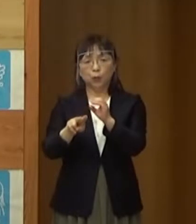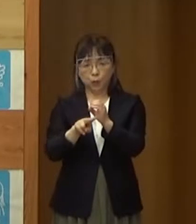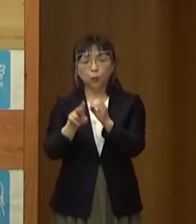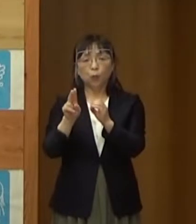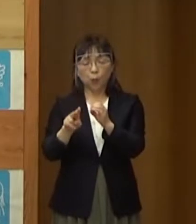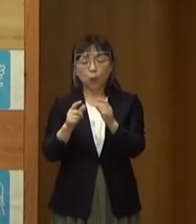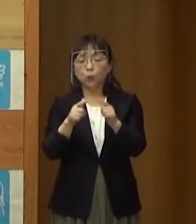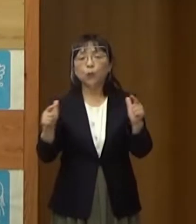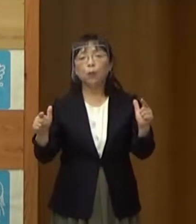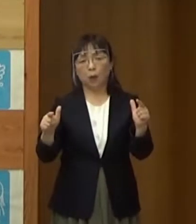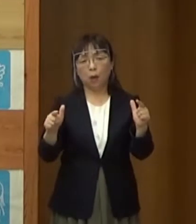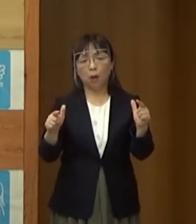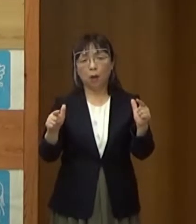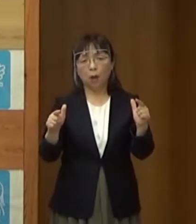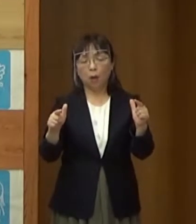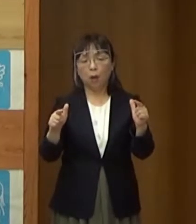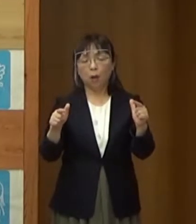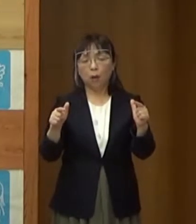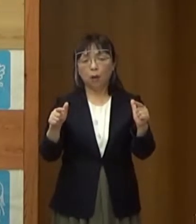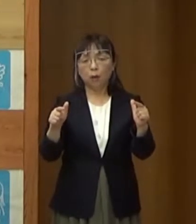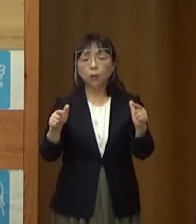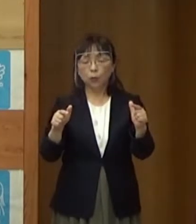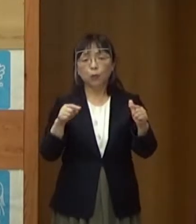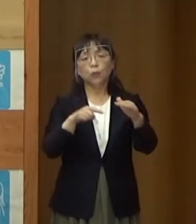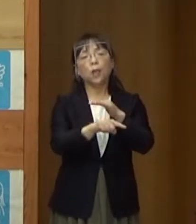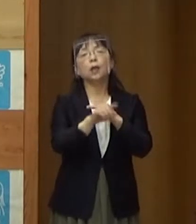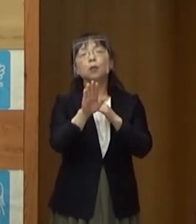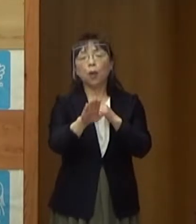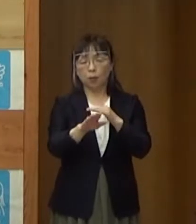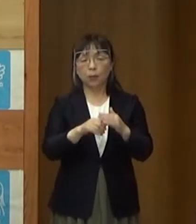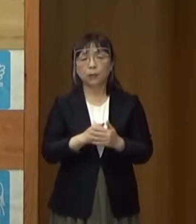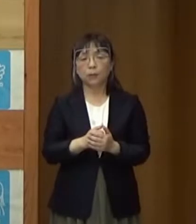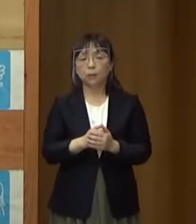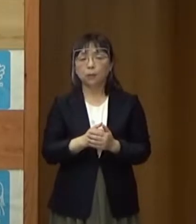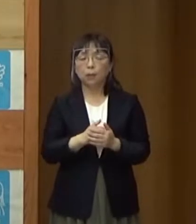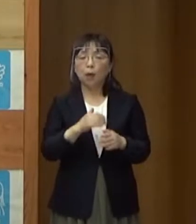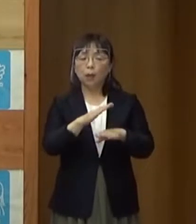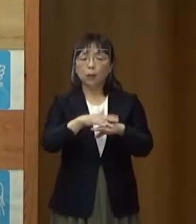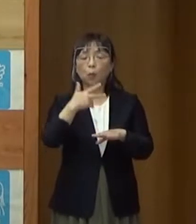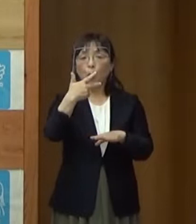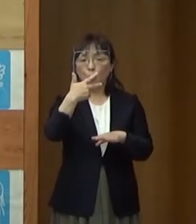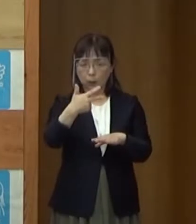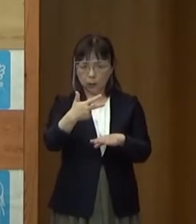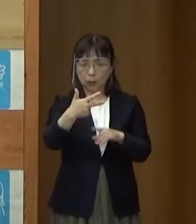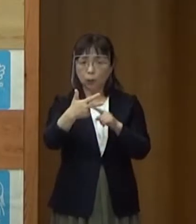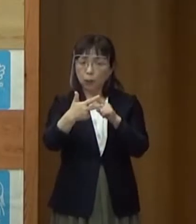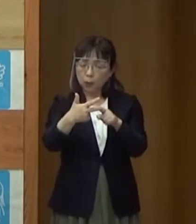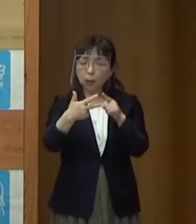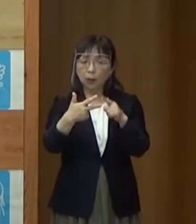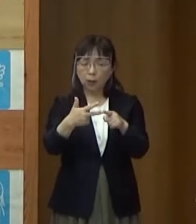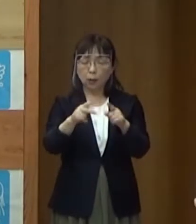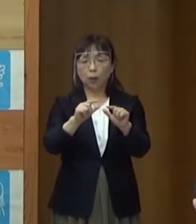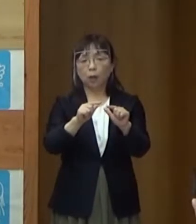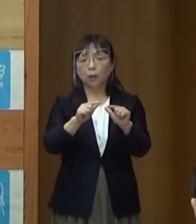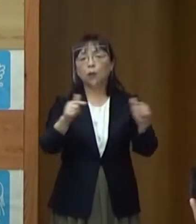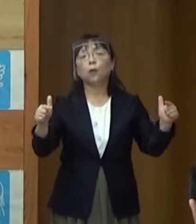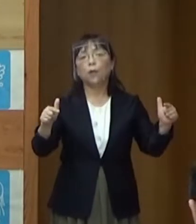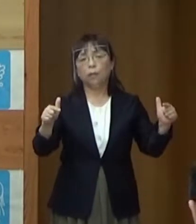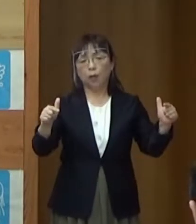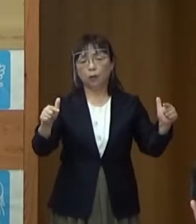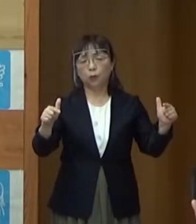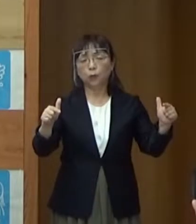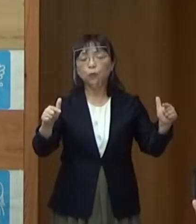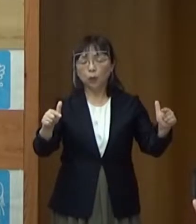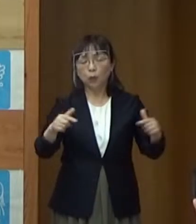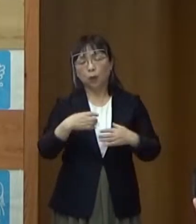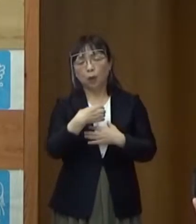増加、まあ、これが要因があります、まあ、この特に札幌市内でデルタ株の市中への広がり、まあ、これが強く懸